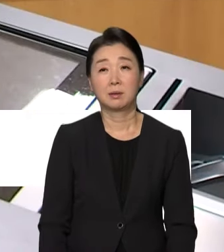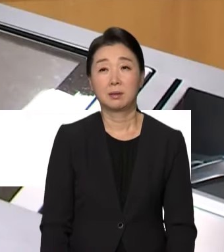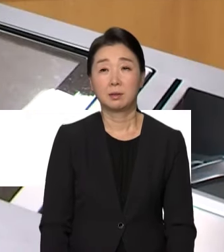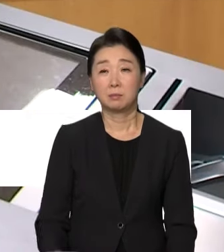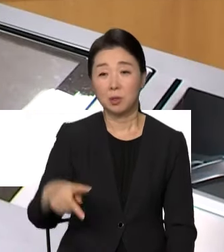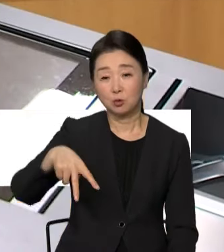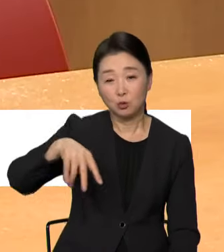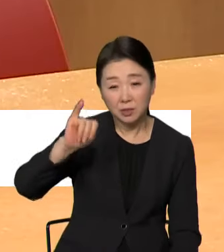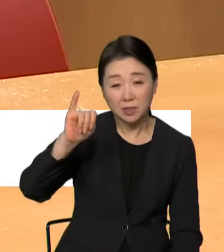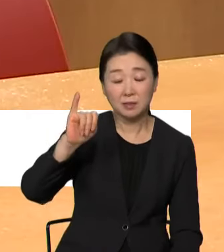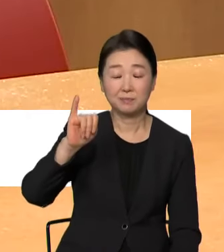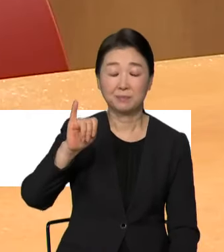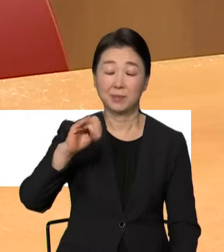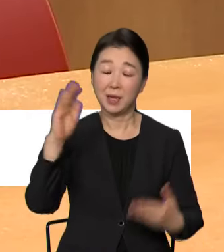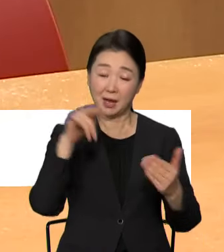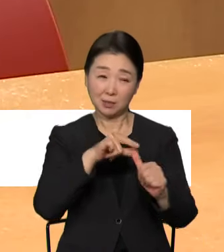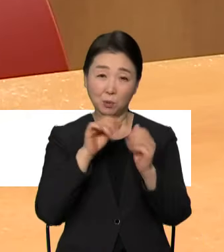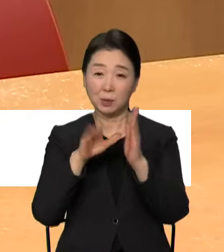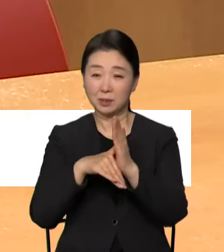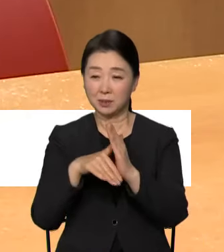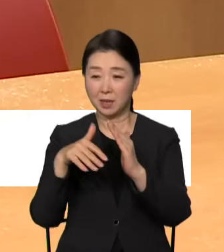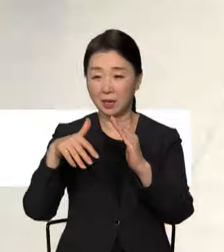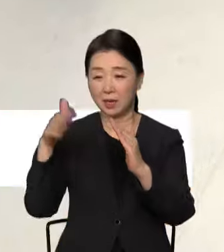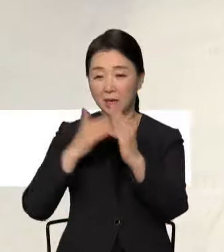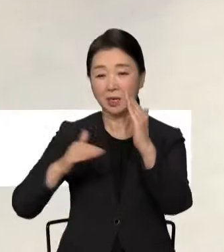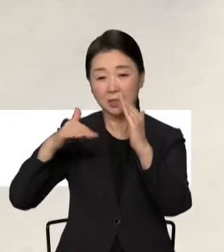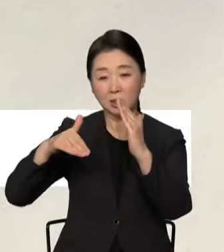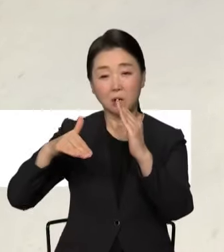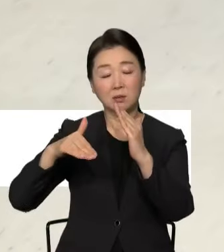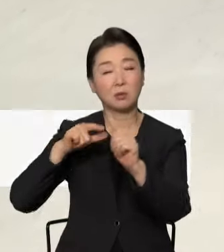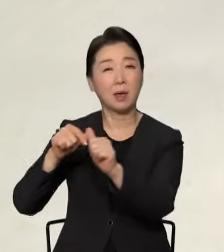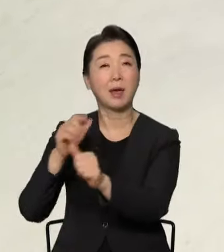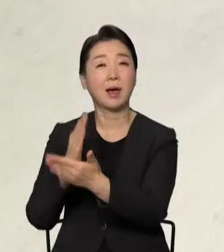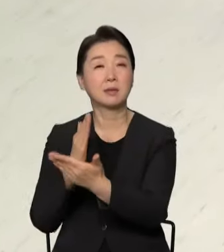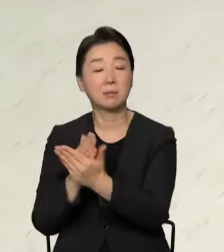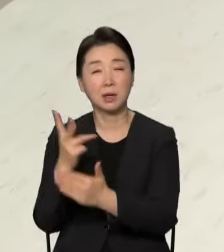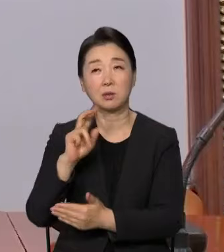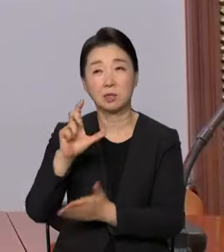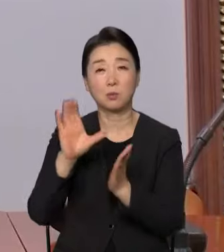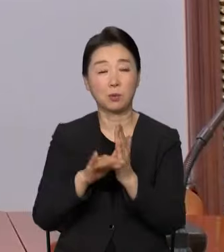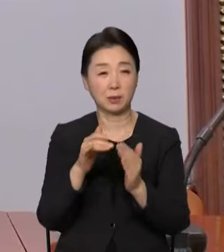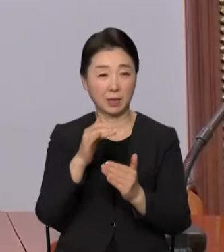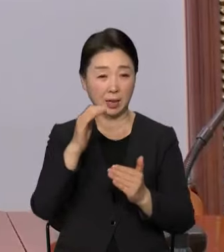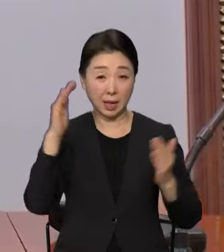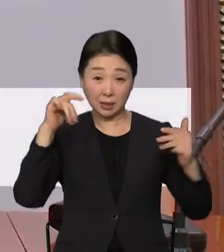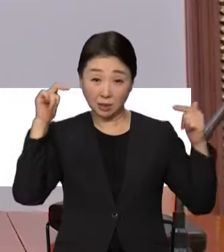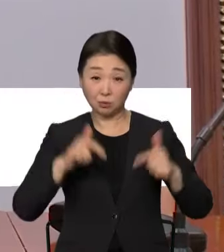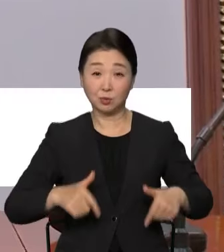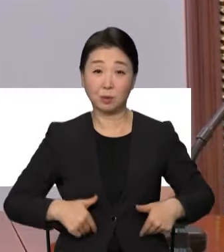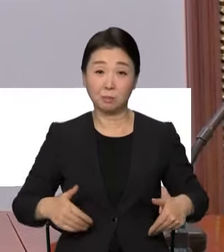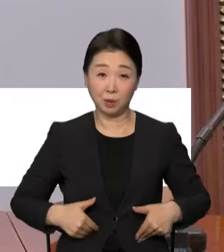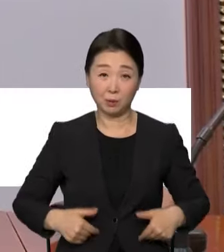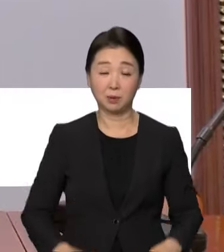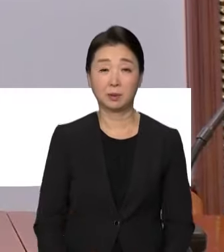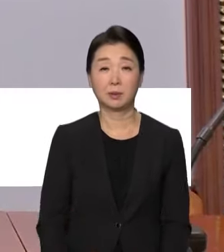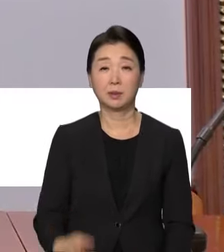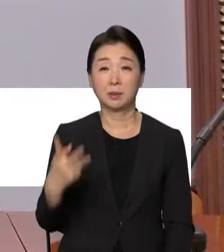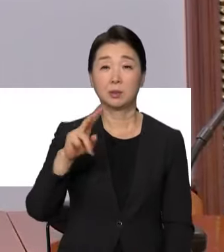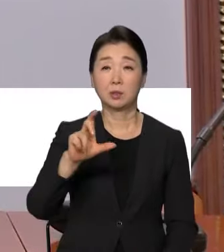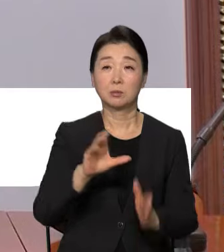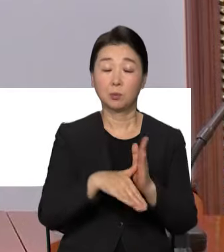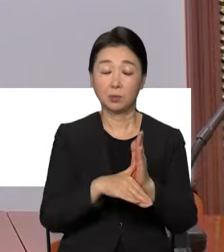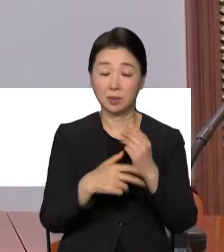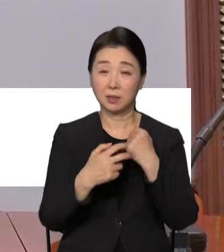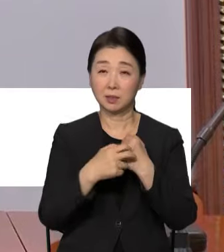인원을 정시로 넘기지 않는 등의 방식으로 25년 정원부터 줄이자고 요구해왔습니다. 2025년